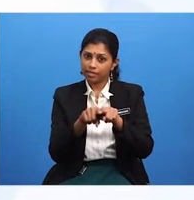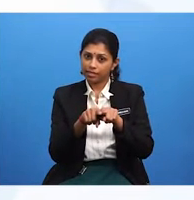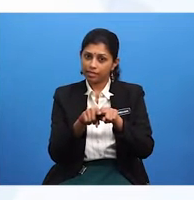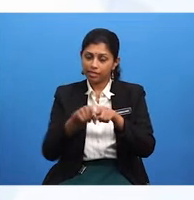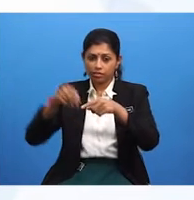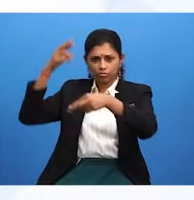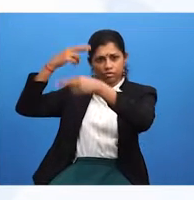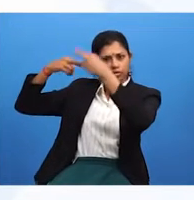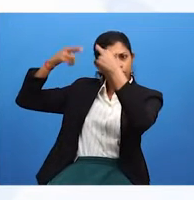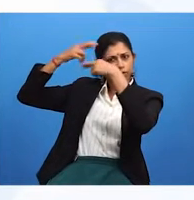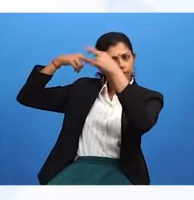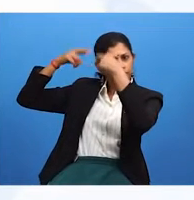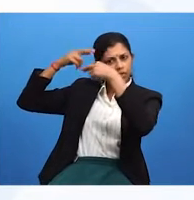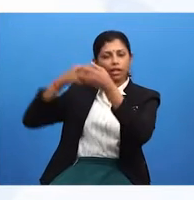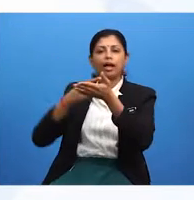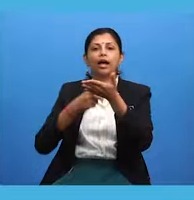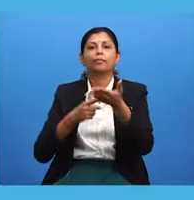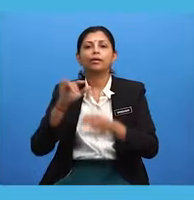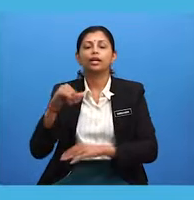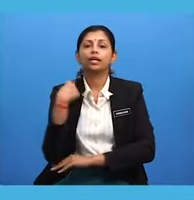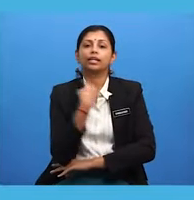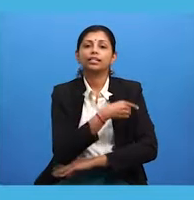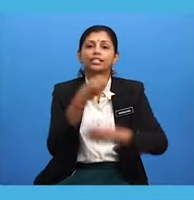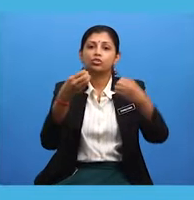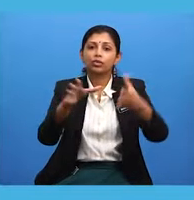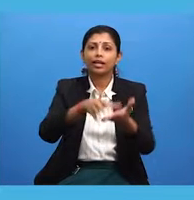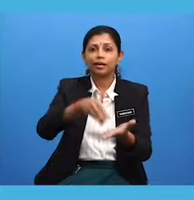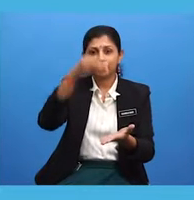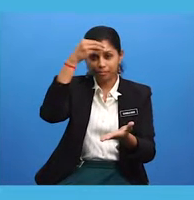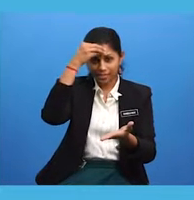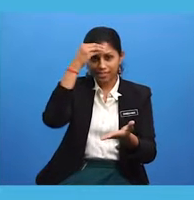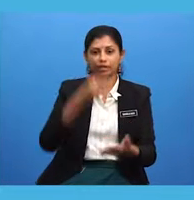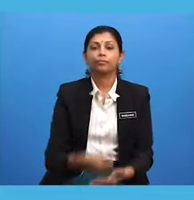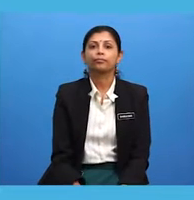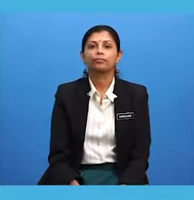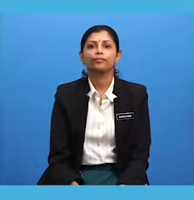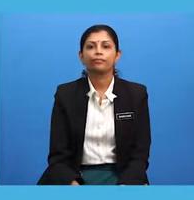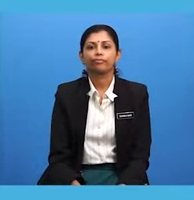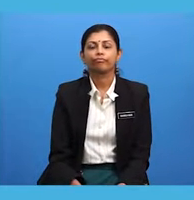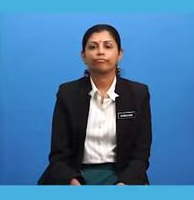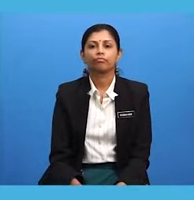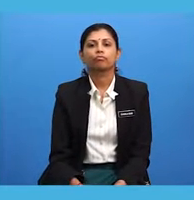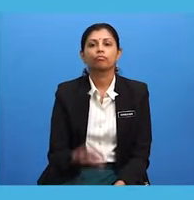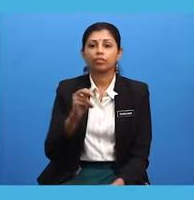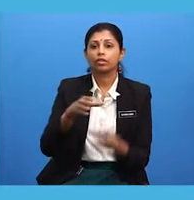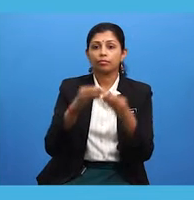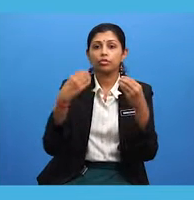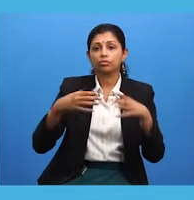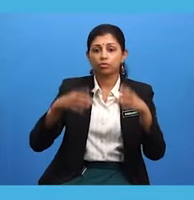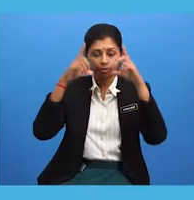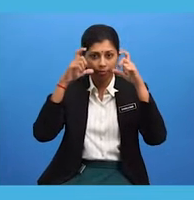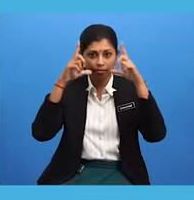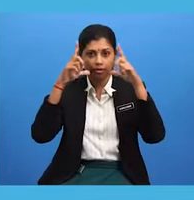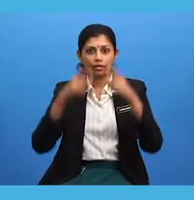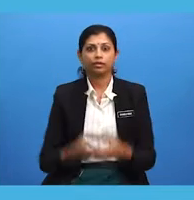berimbas kembali kita haid dengan menggunakan carta alih berikut. Kelenjar